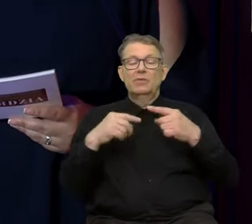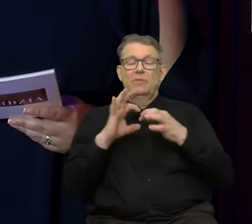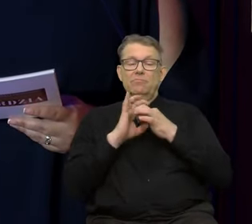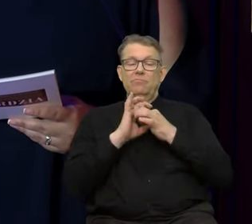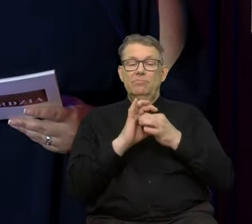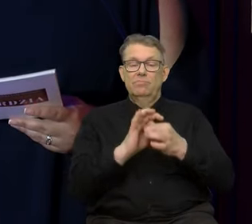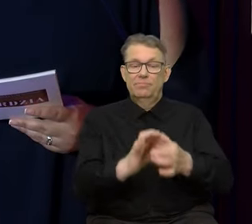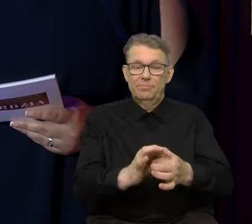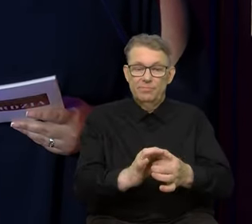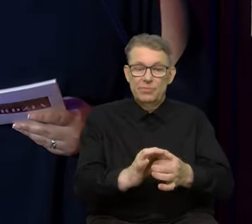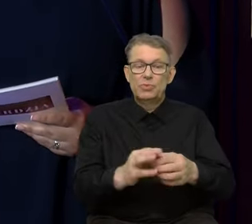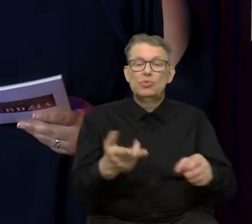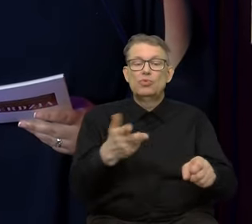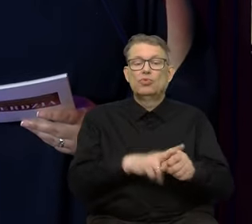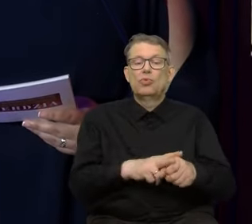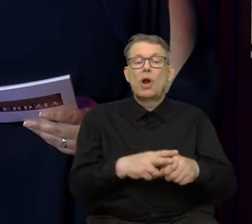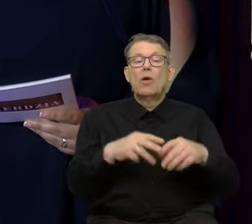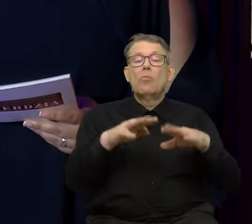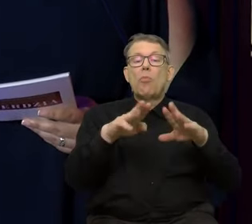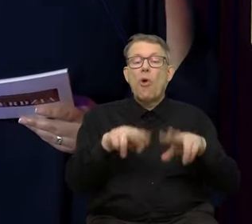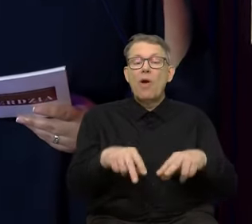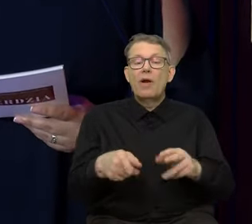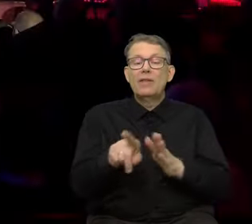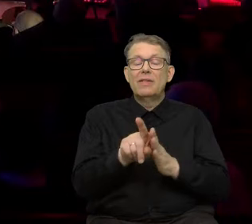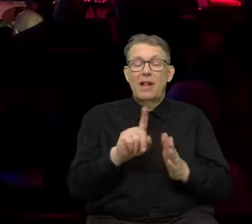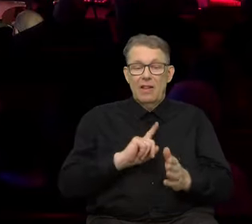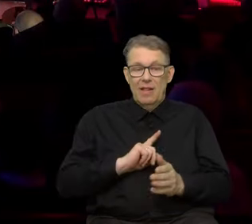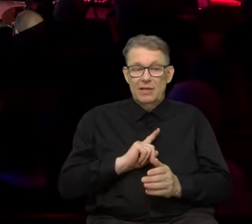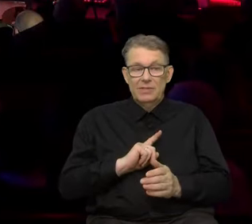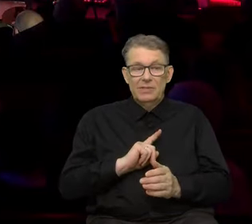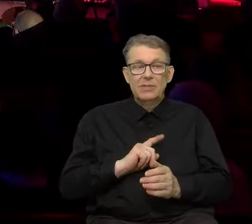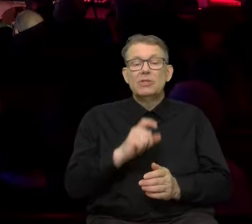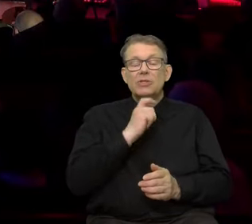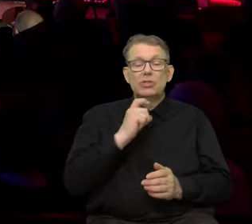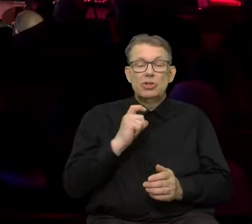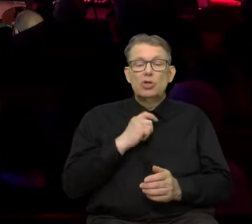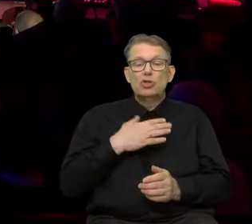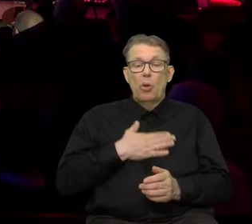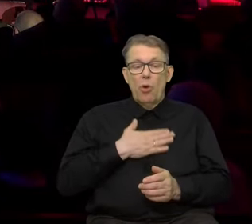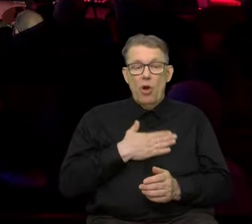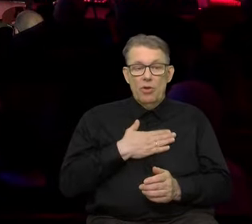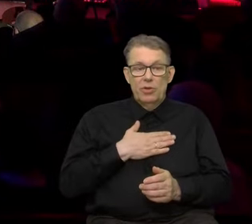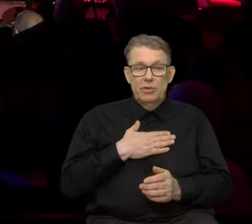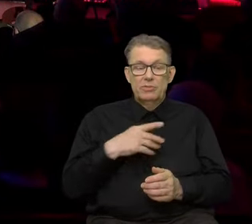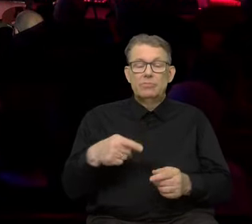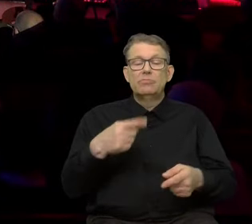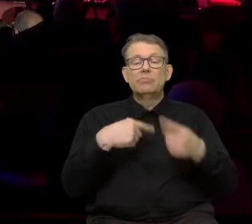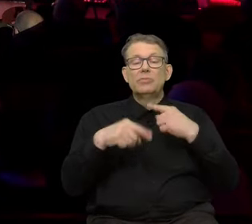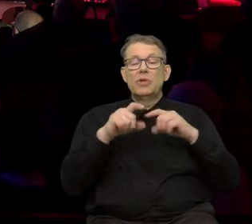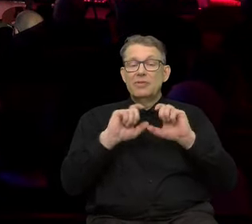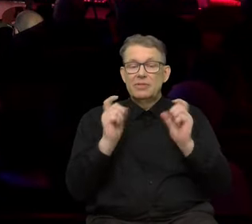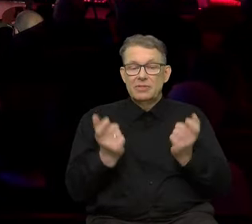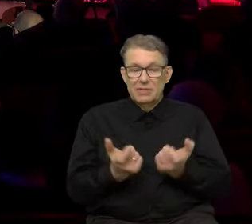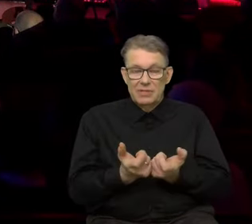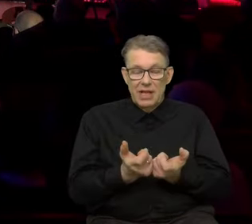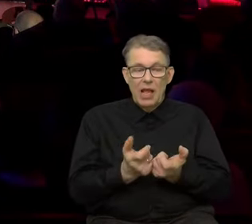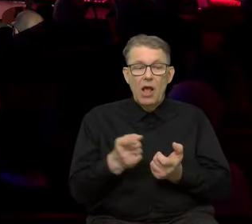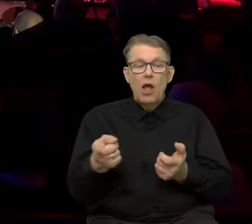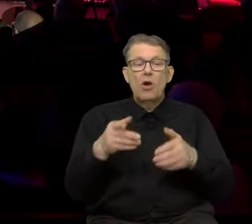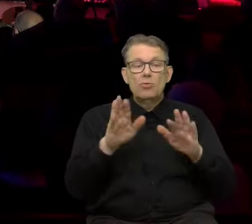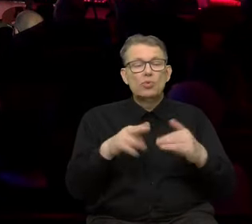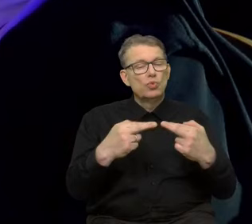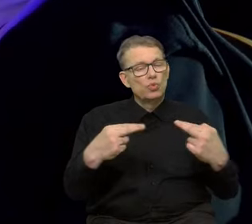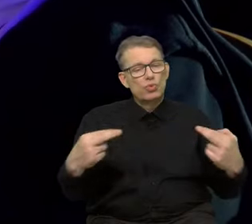przesłaniem pozostawionym przez księdza Michała Sopoćkę. To dziedzictwo i przesłanie pozostawił na